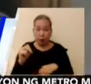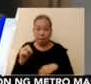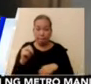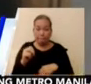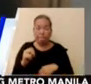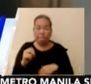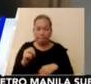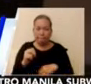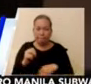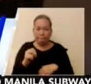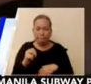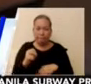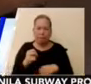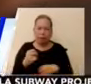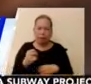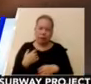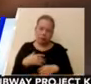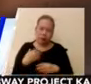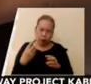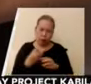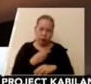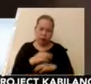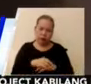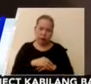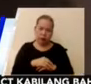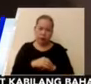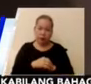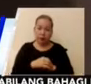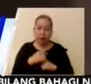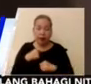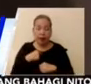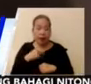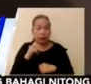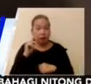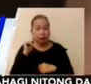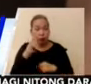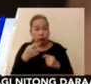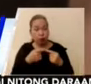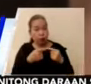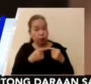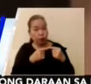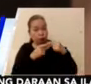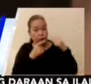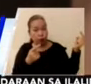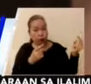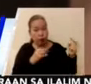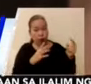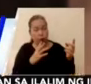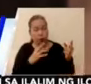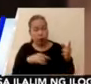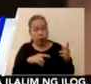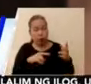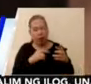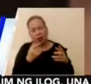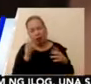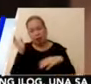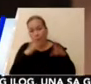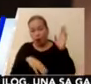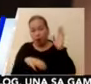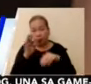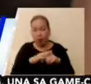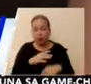ng cancer. May bagong kalaban ang mga anti-smoking advocates, ang vape at e-cigarette.